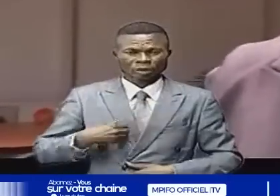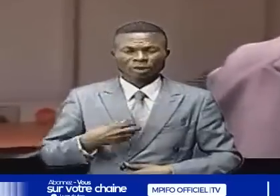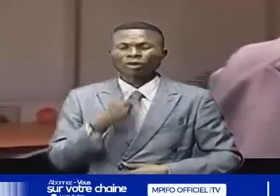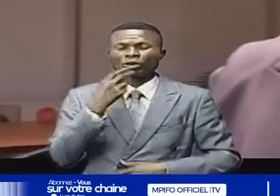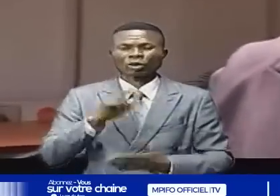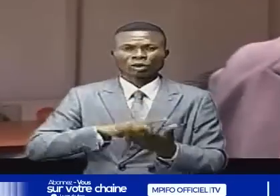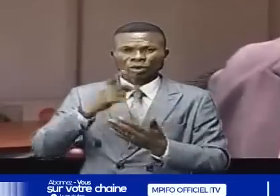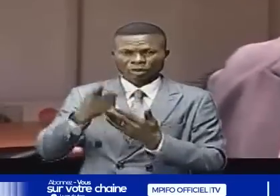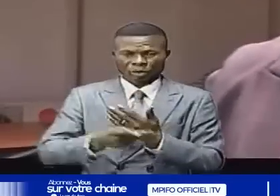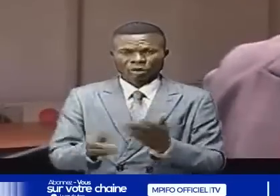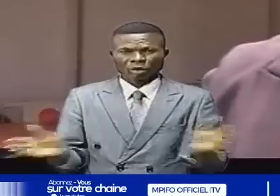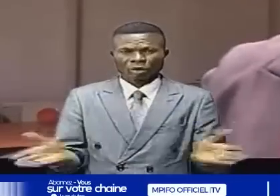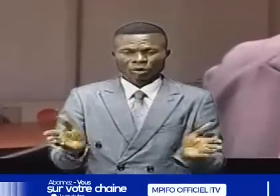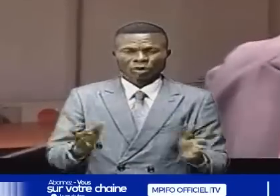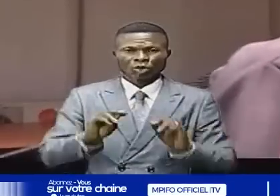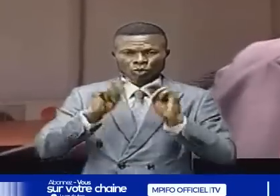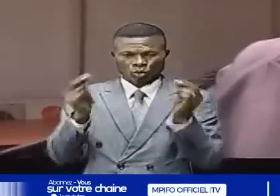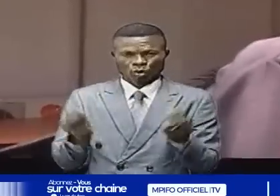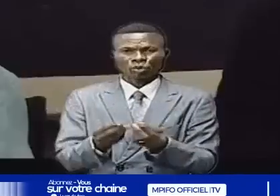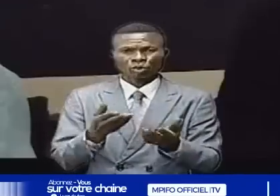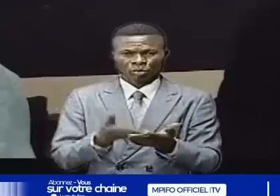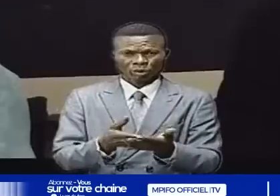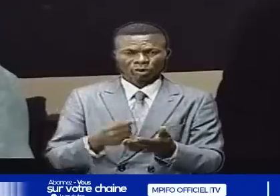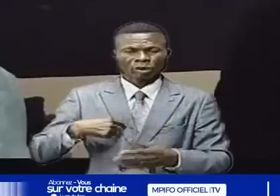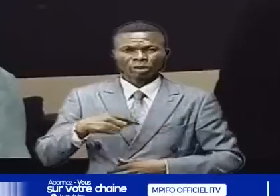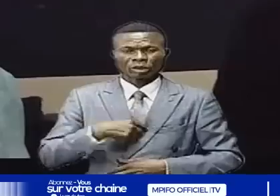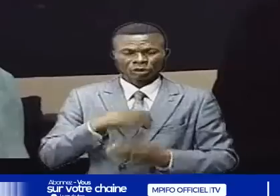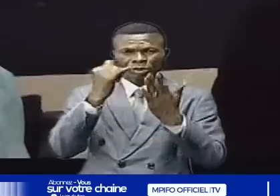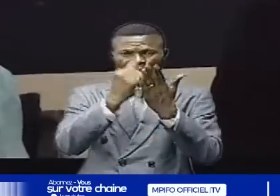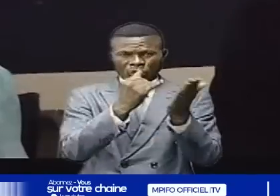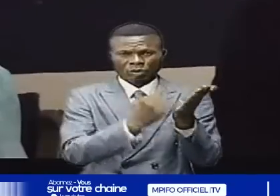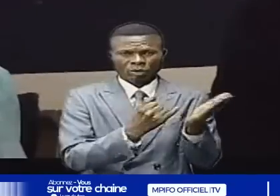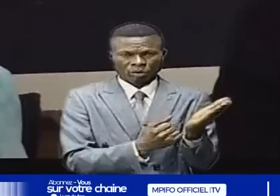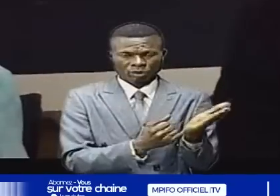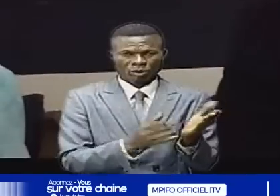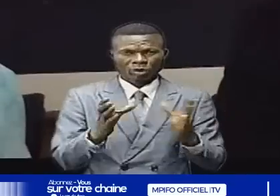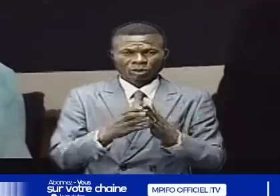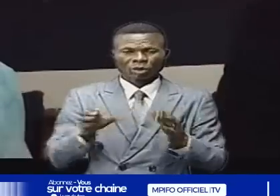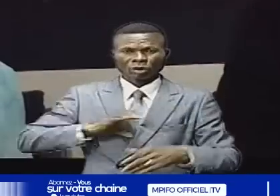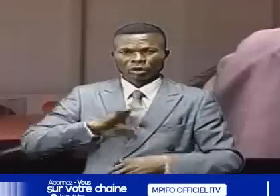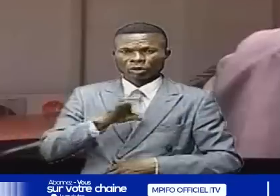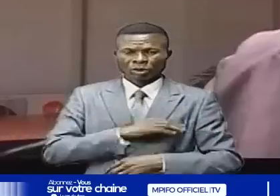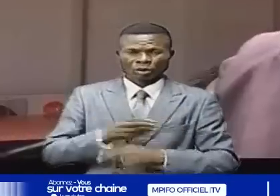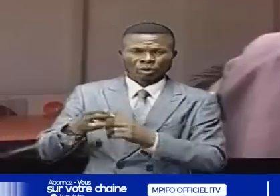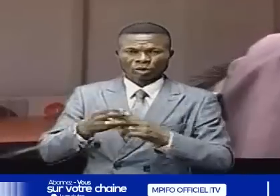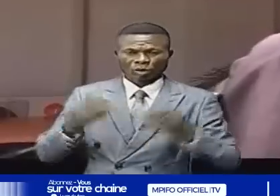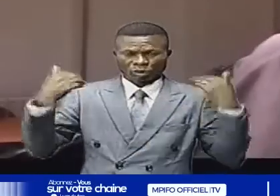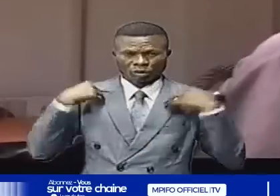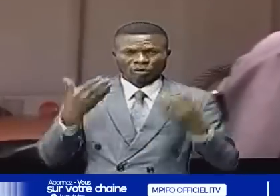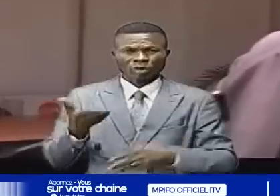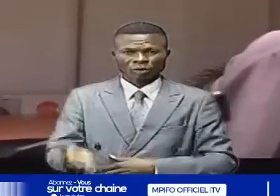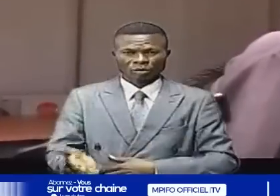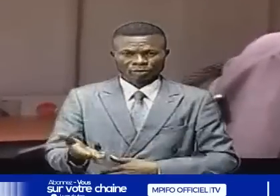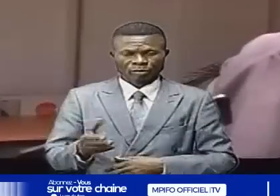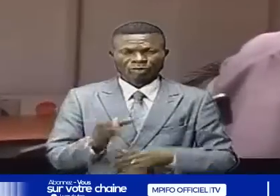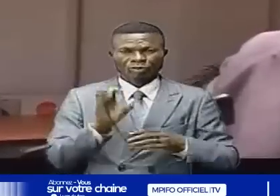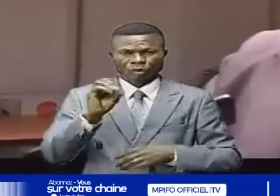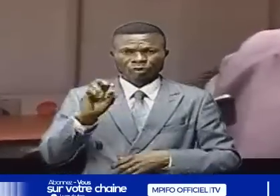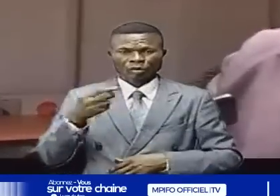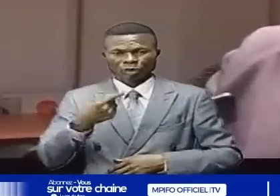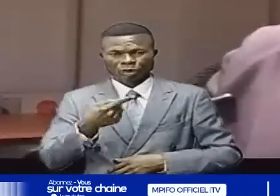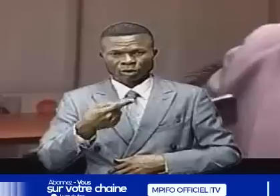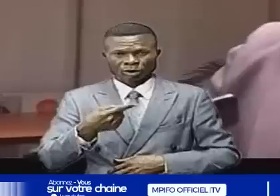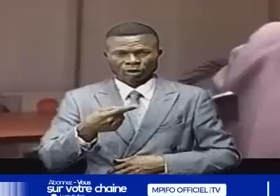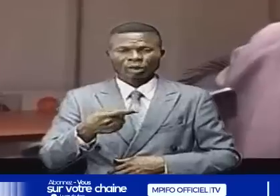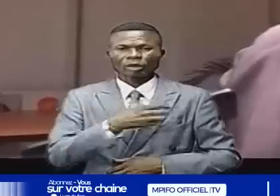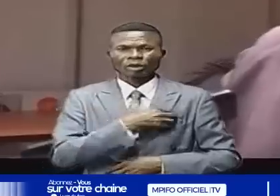le renforcement des organisations. Et donc nous avons identifié, ensemble avec le comité de pilotage mis en place, des organisations dites